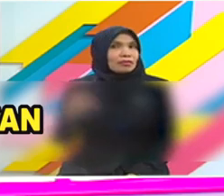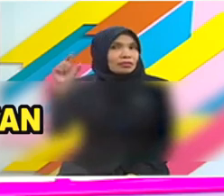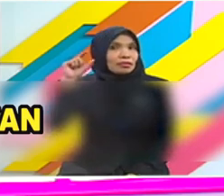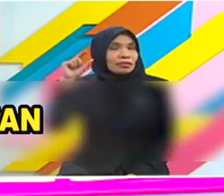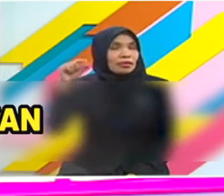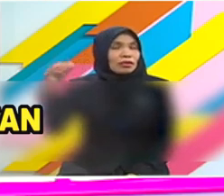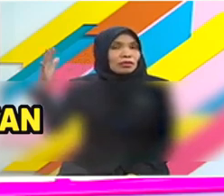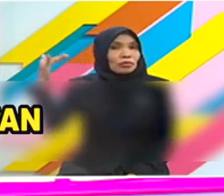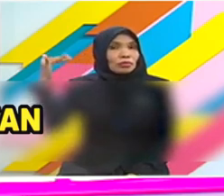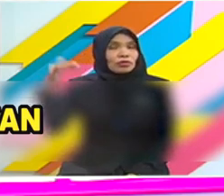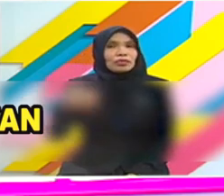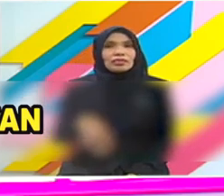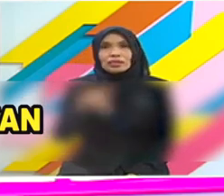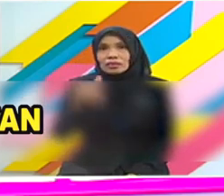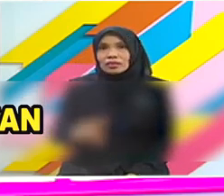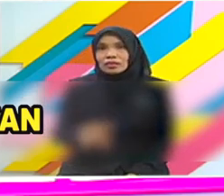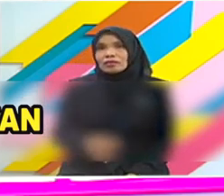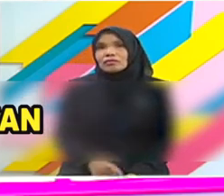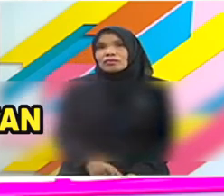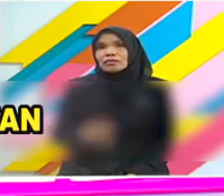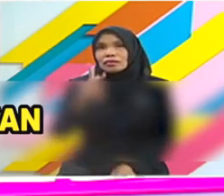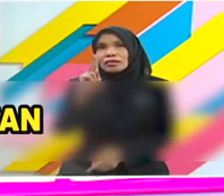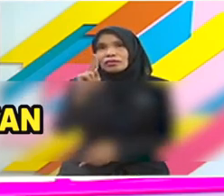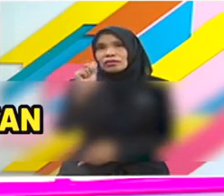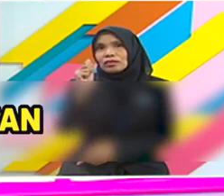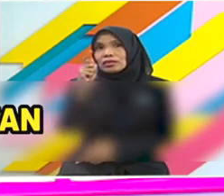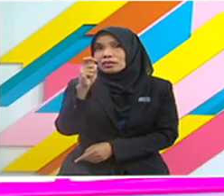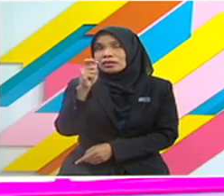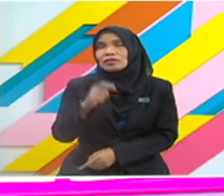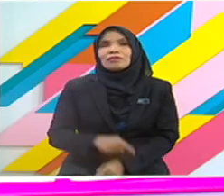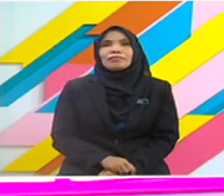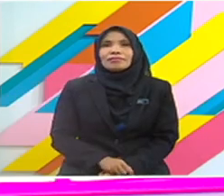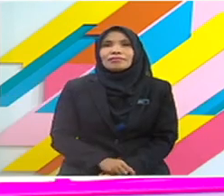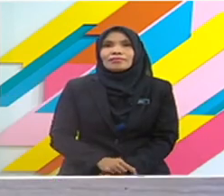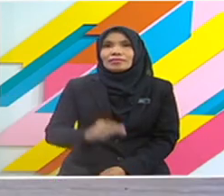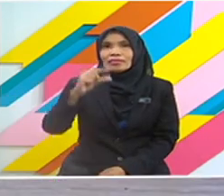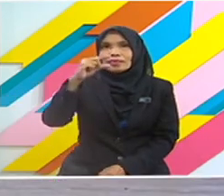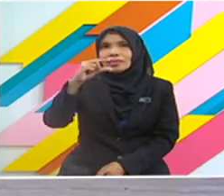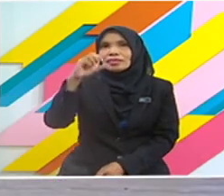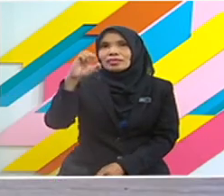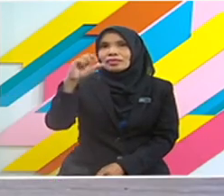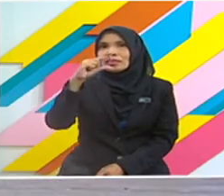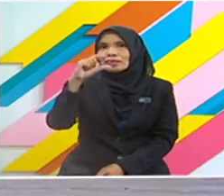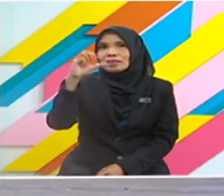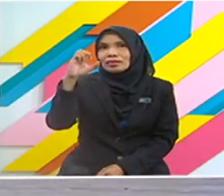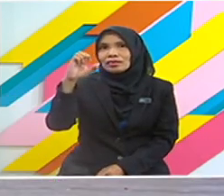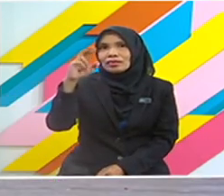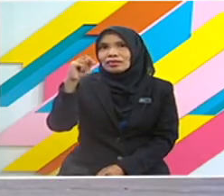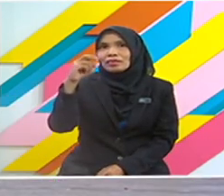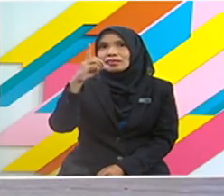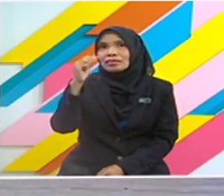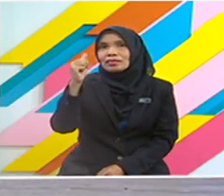mengalami masalah pendengaran yang boleh menyebabkan pekak. Okey, jelas dan kita dapat